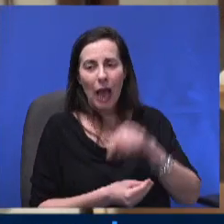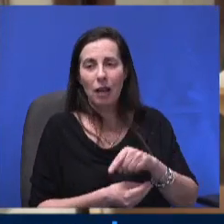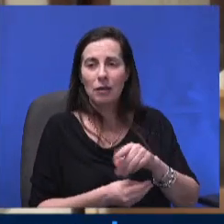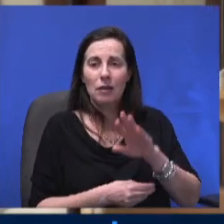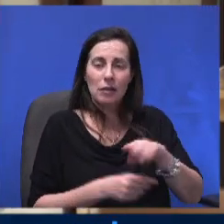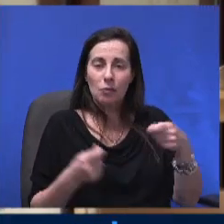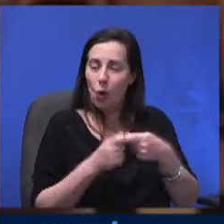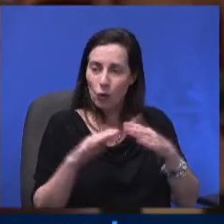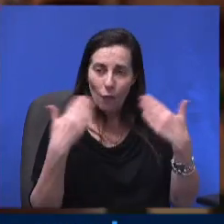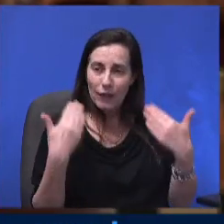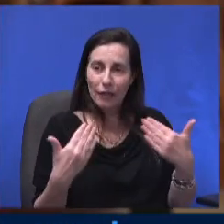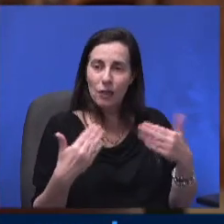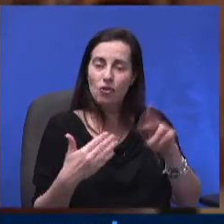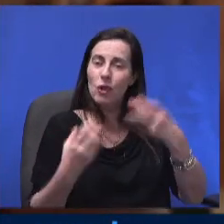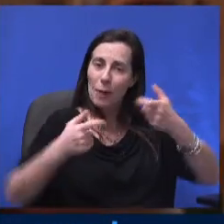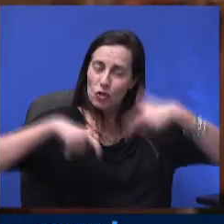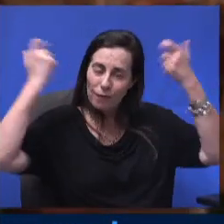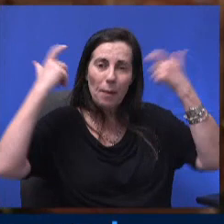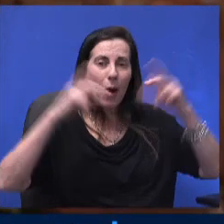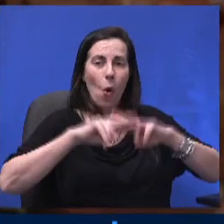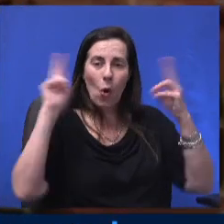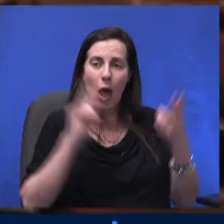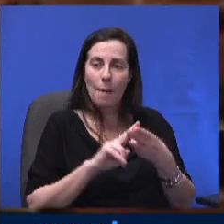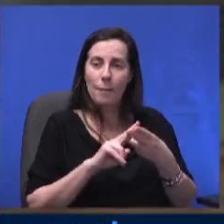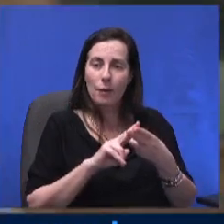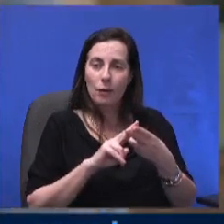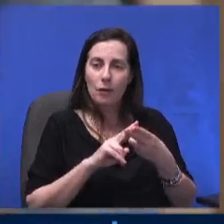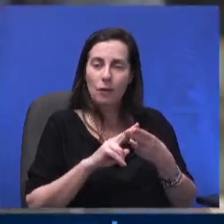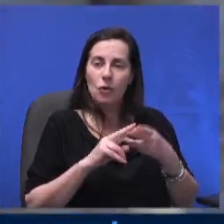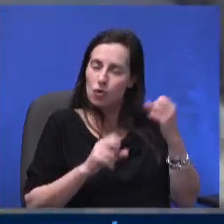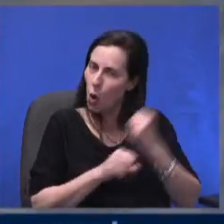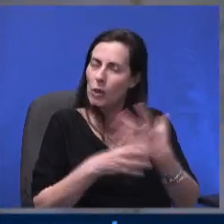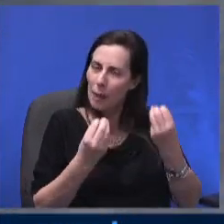כי יש כמה שפים בינלאומיים שמאוד פנו לעולם הזה.